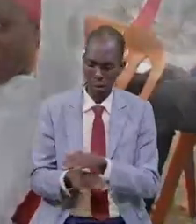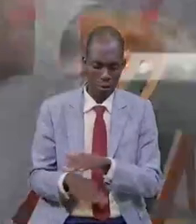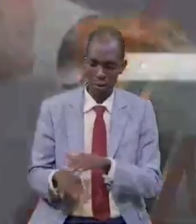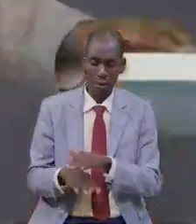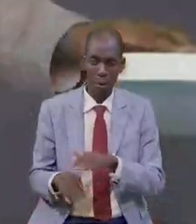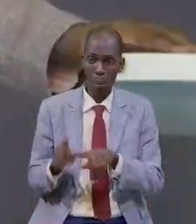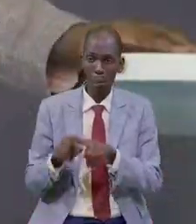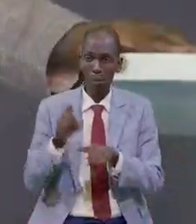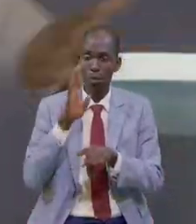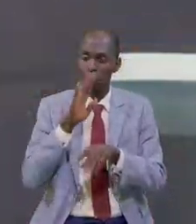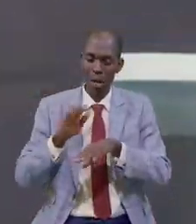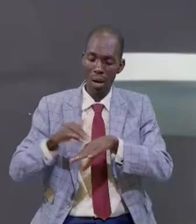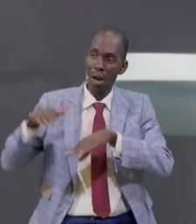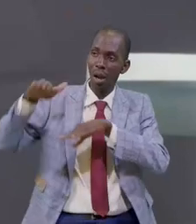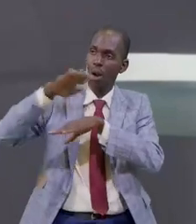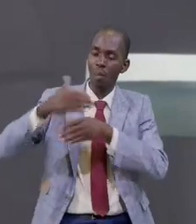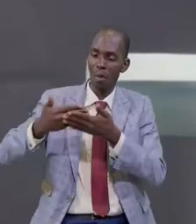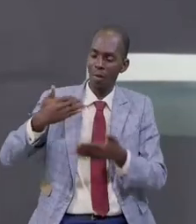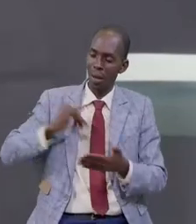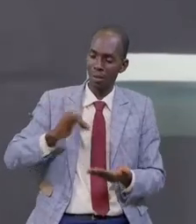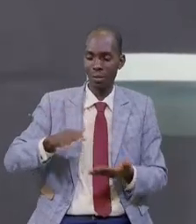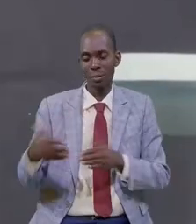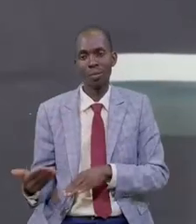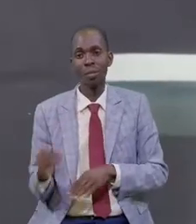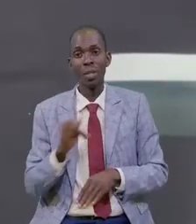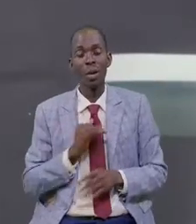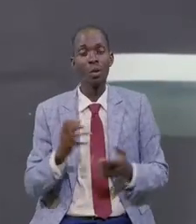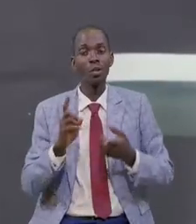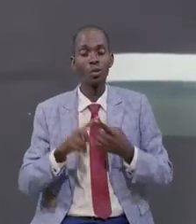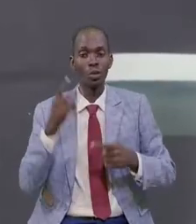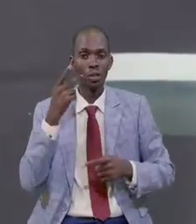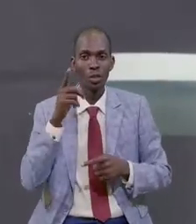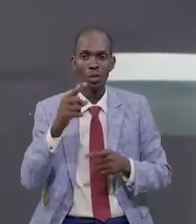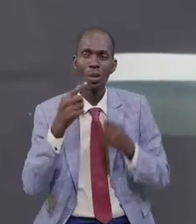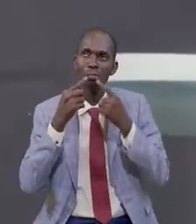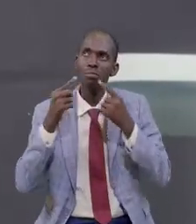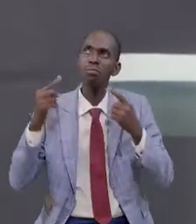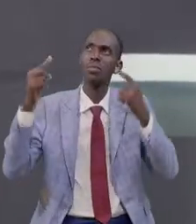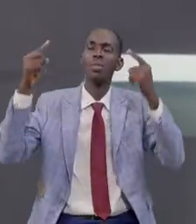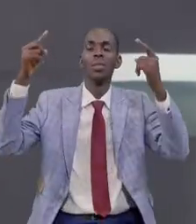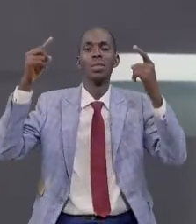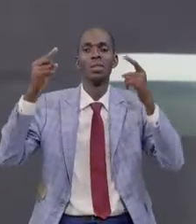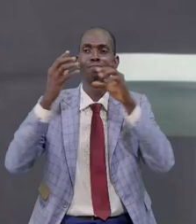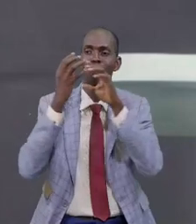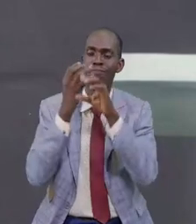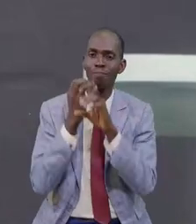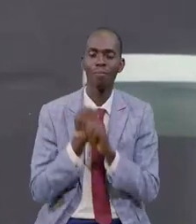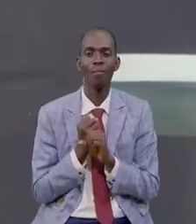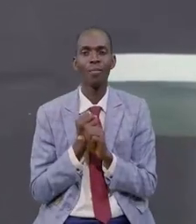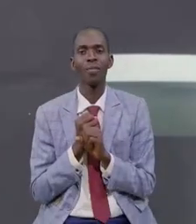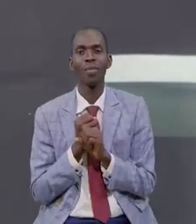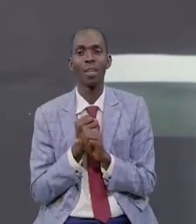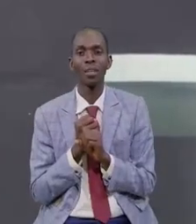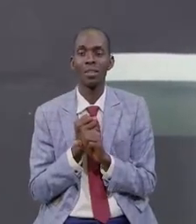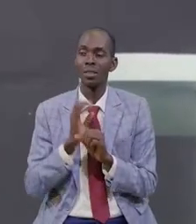que je ne quitte ce monde je vais te voir réaliser accomplir et réussir